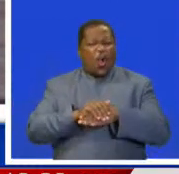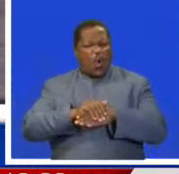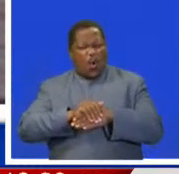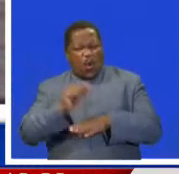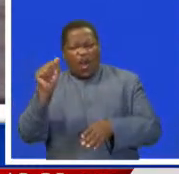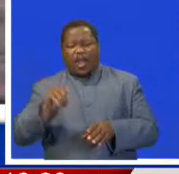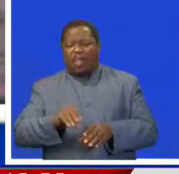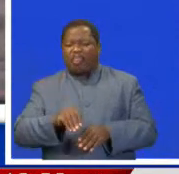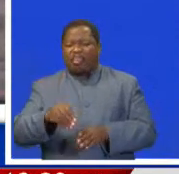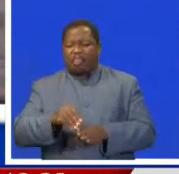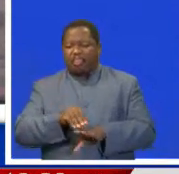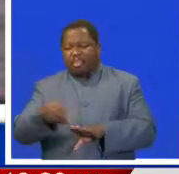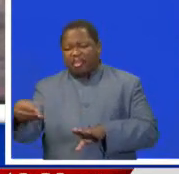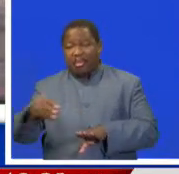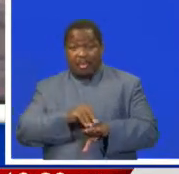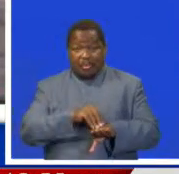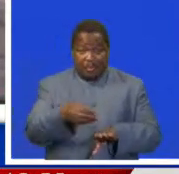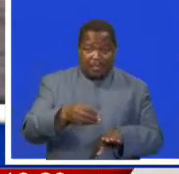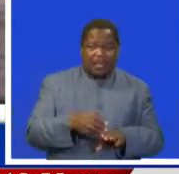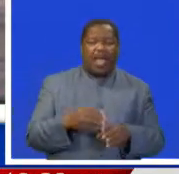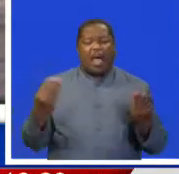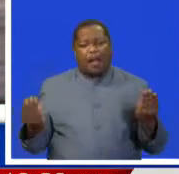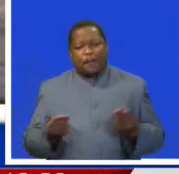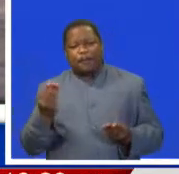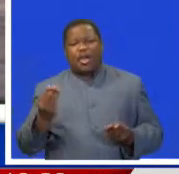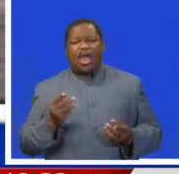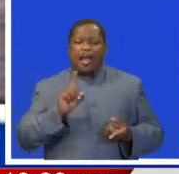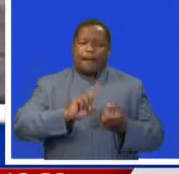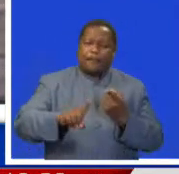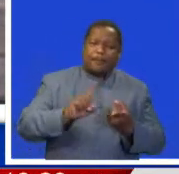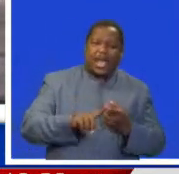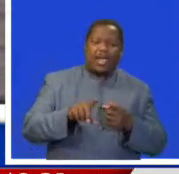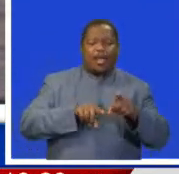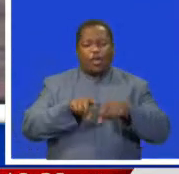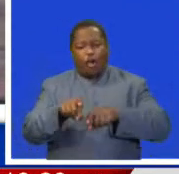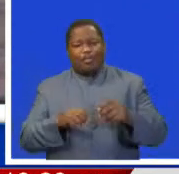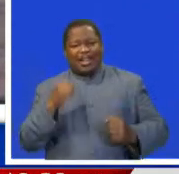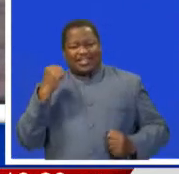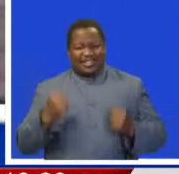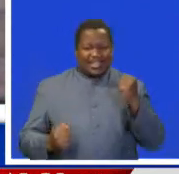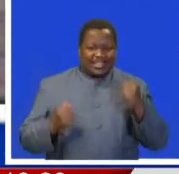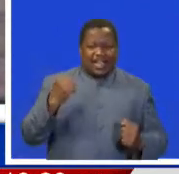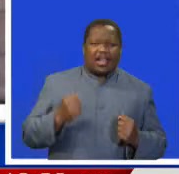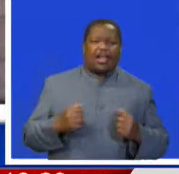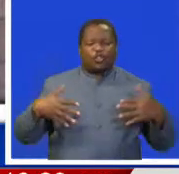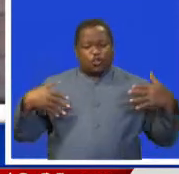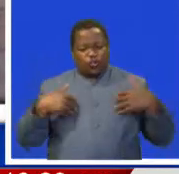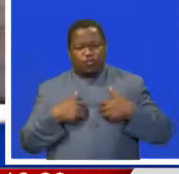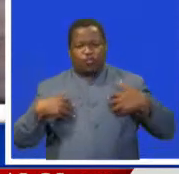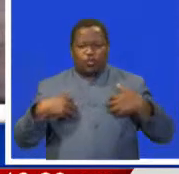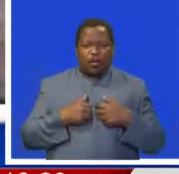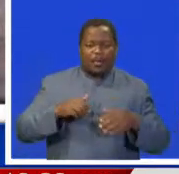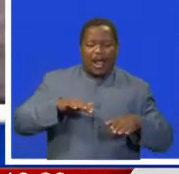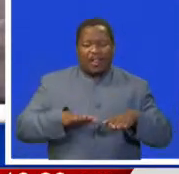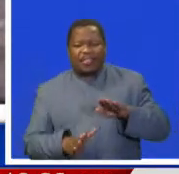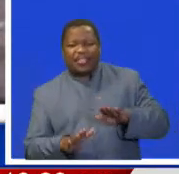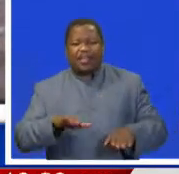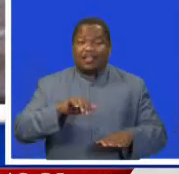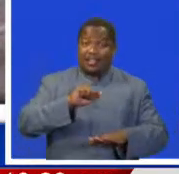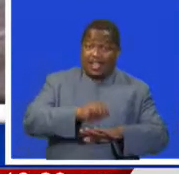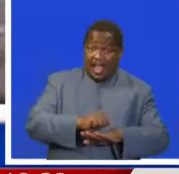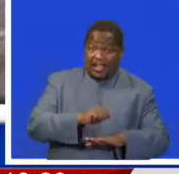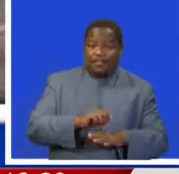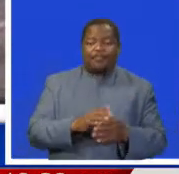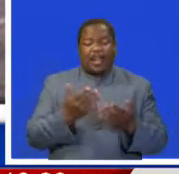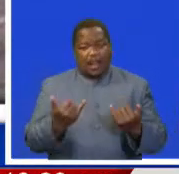seyingabalimada nalaba labatendela tematubani so nayo kusehlelweni lelitiko ukuthi siyigugubule